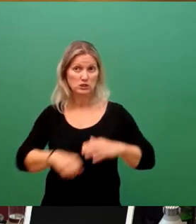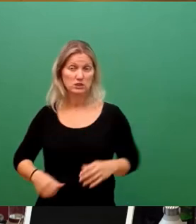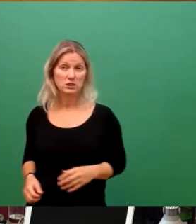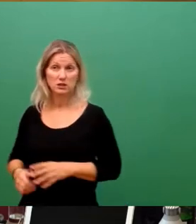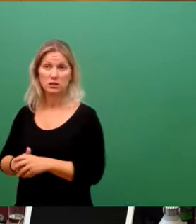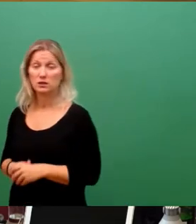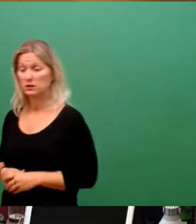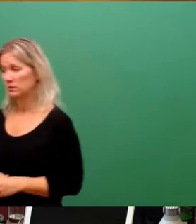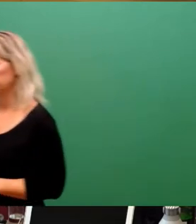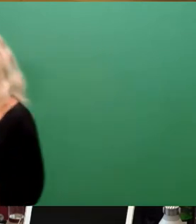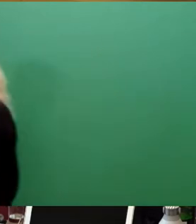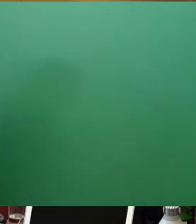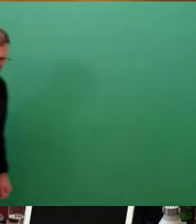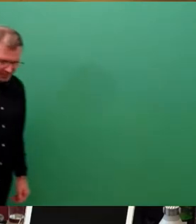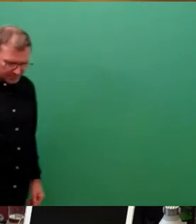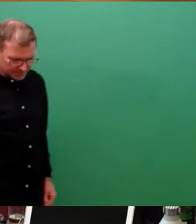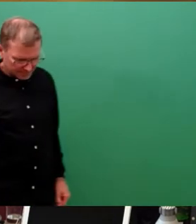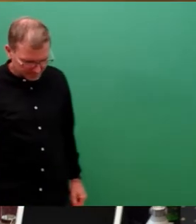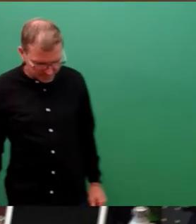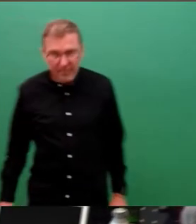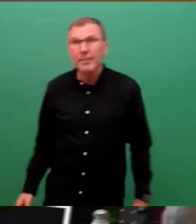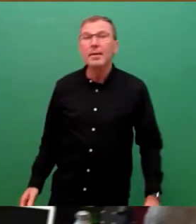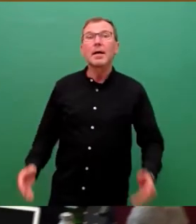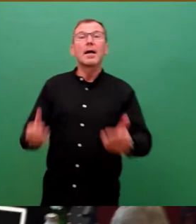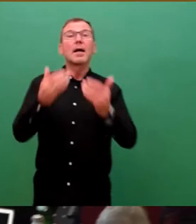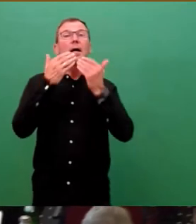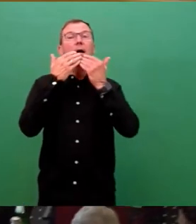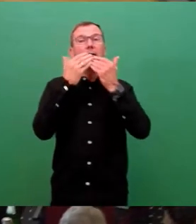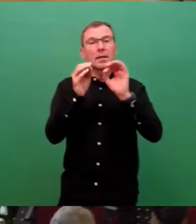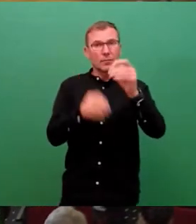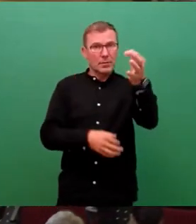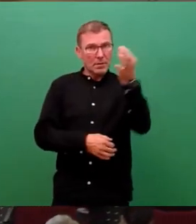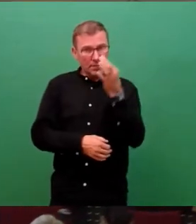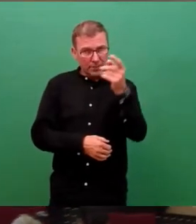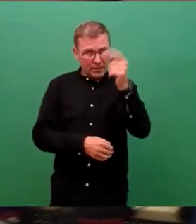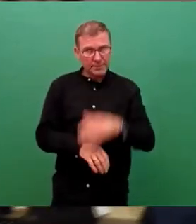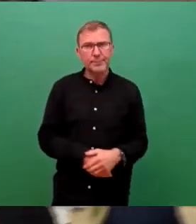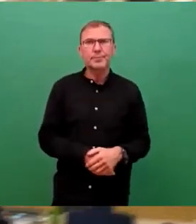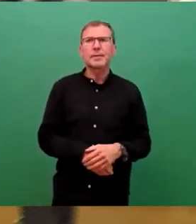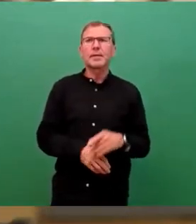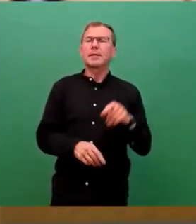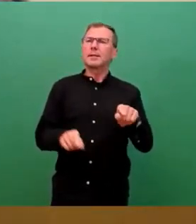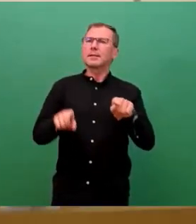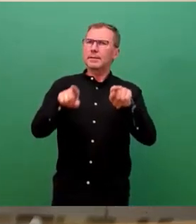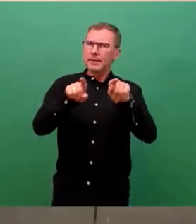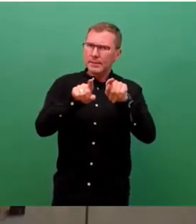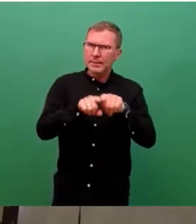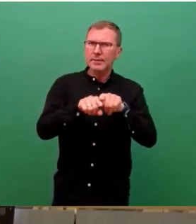Also vielen Dank, Frau Wagner, für die Frage. ist eine Thematik, die uns natürlich genauso beschäftigt,